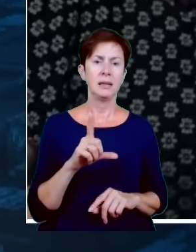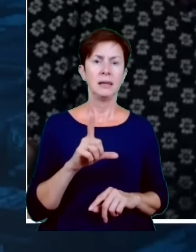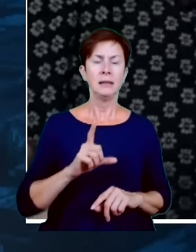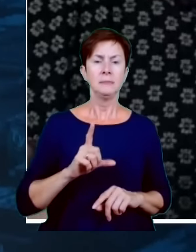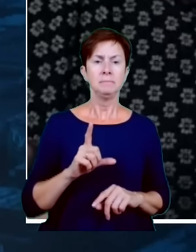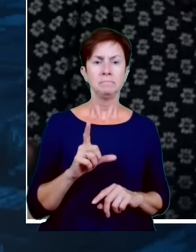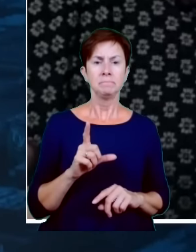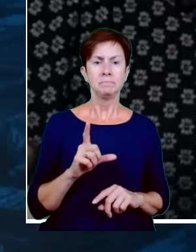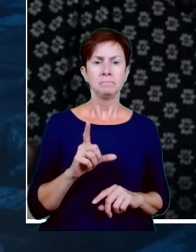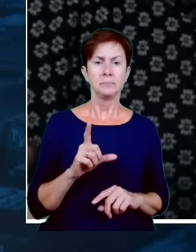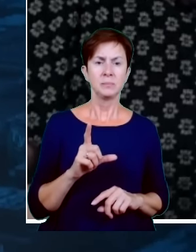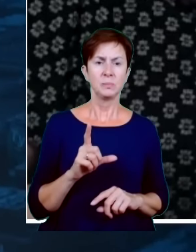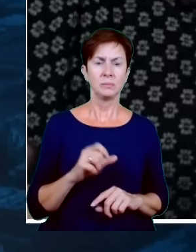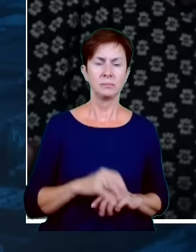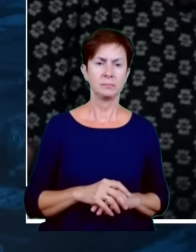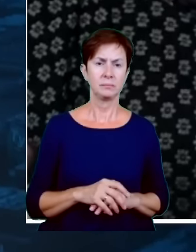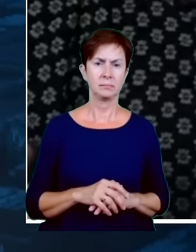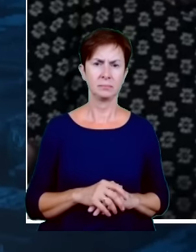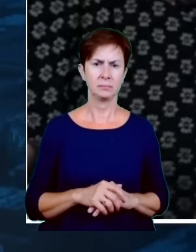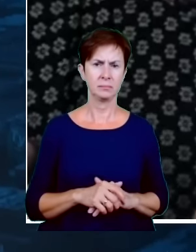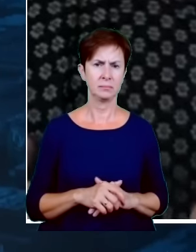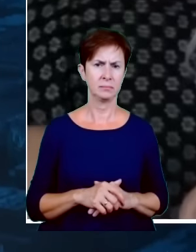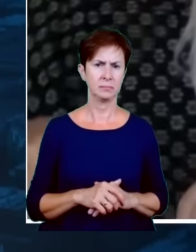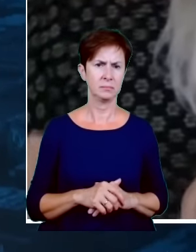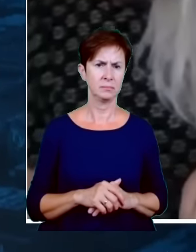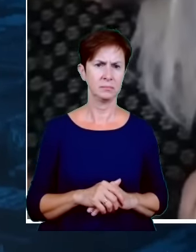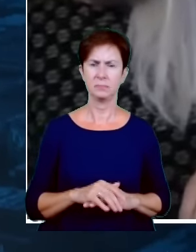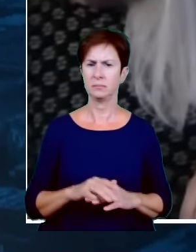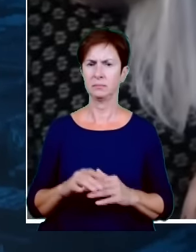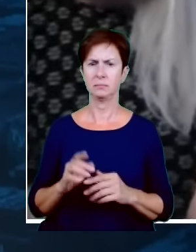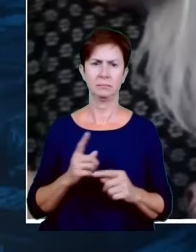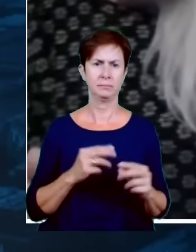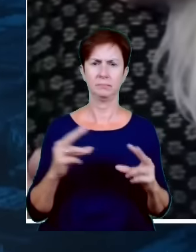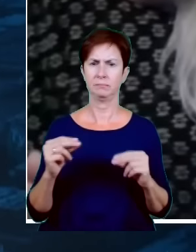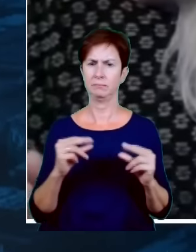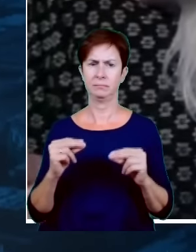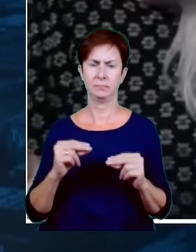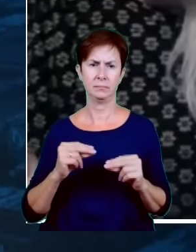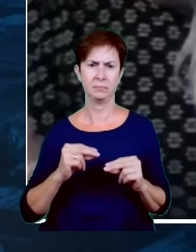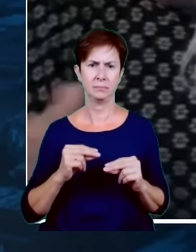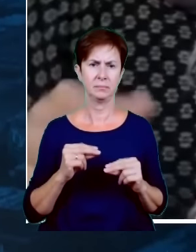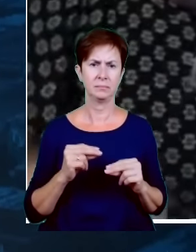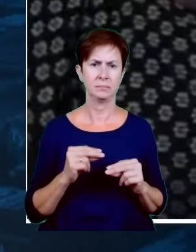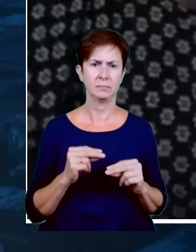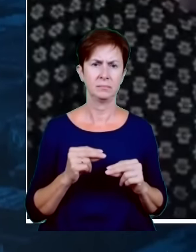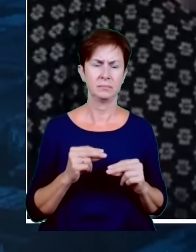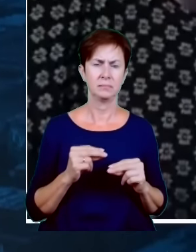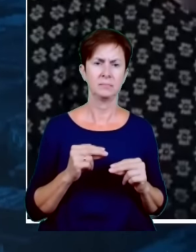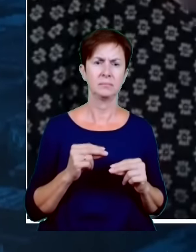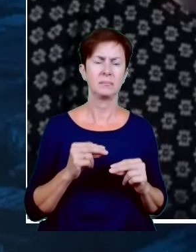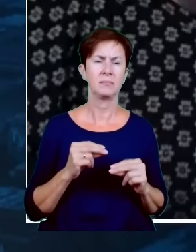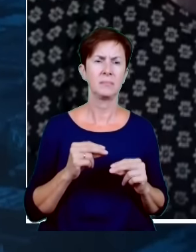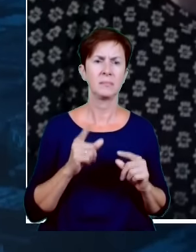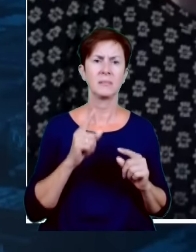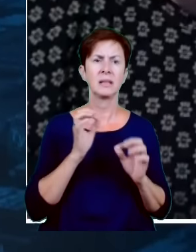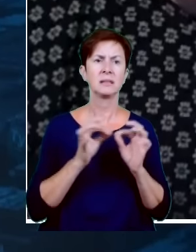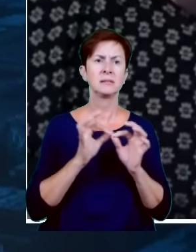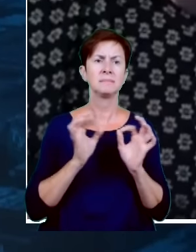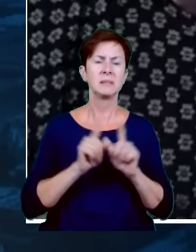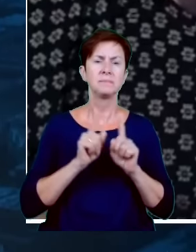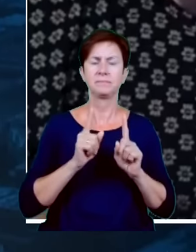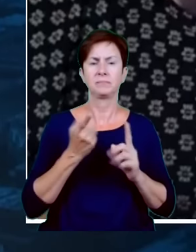zasadzie znaczy wio głów będzie na styk No rzeczywiście tak się